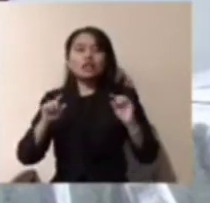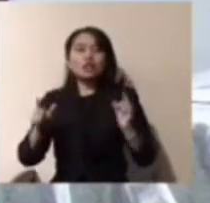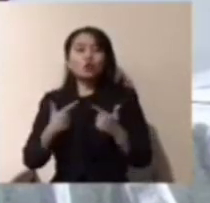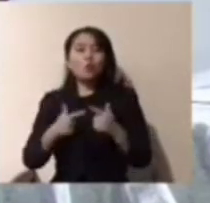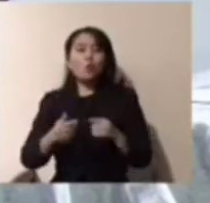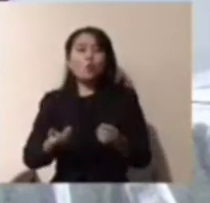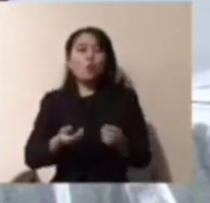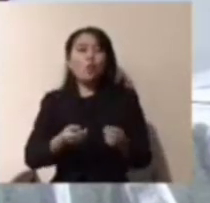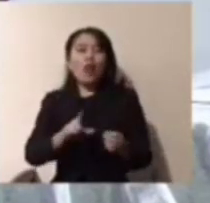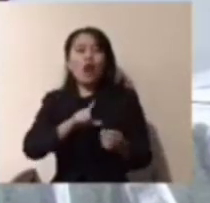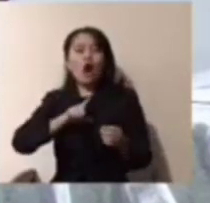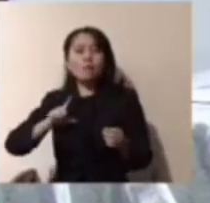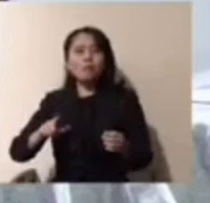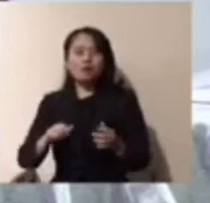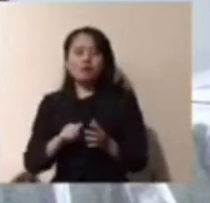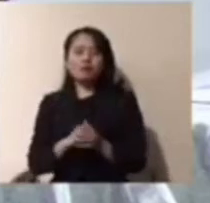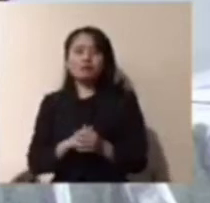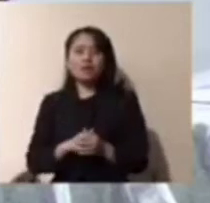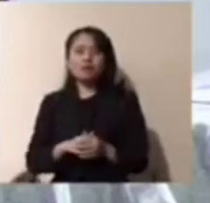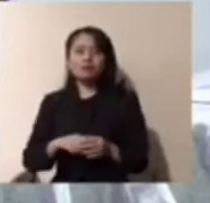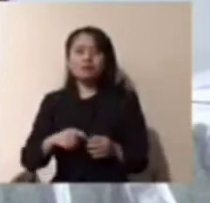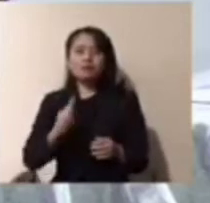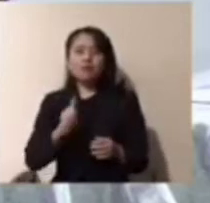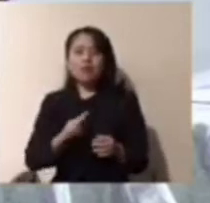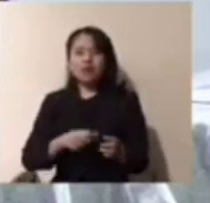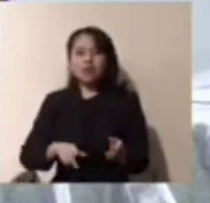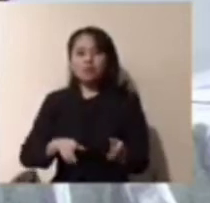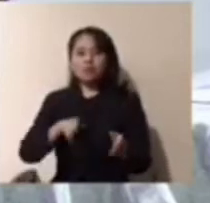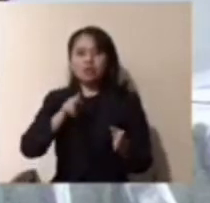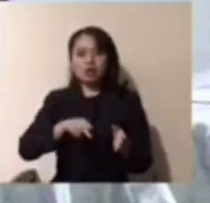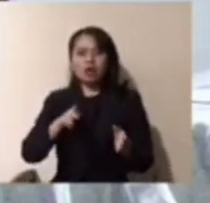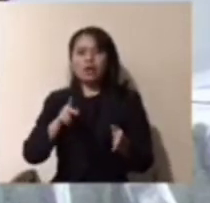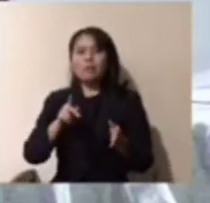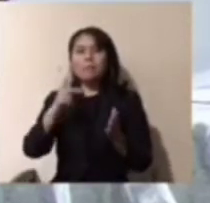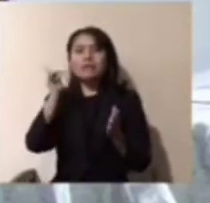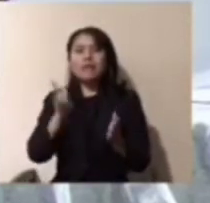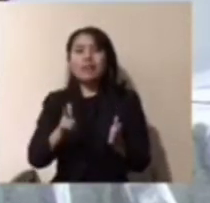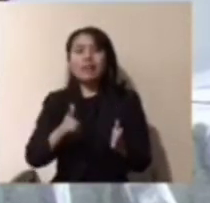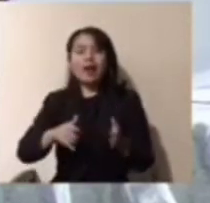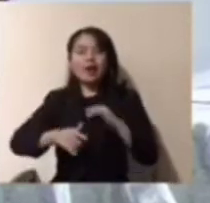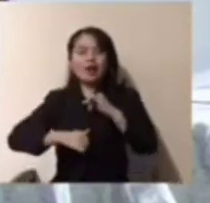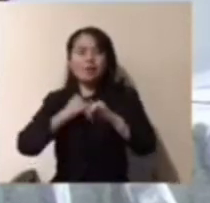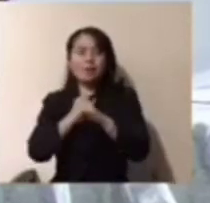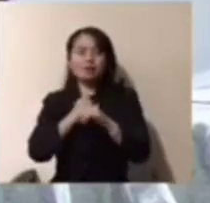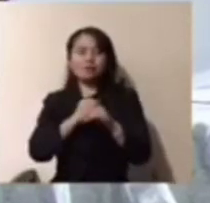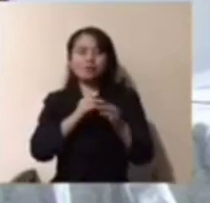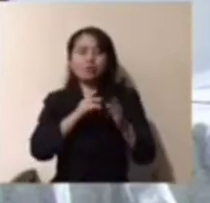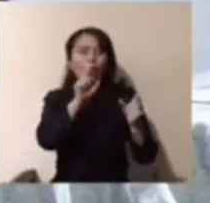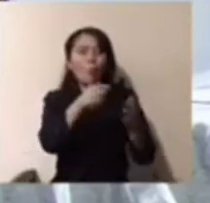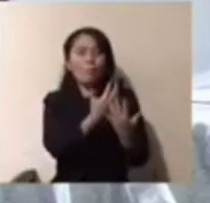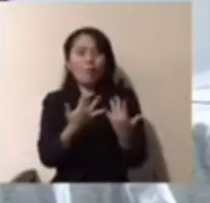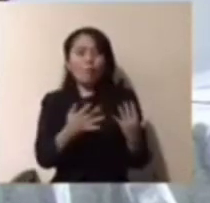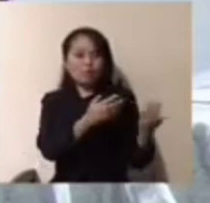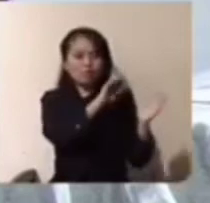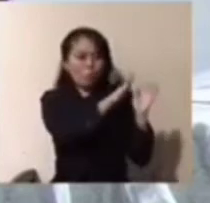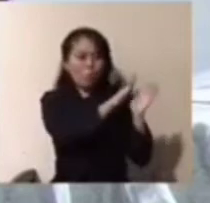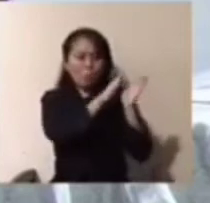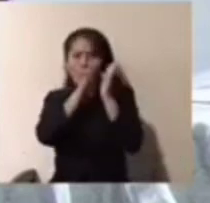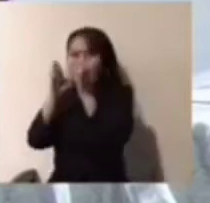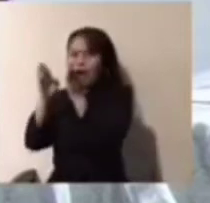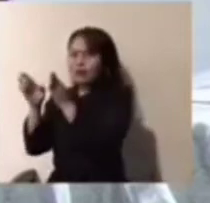Ketika kita menyatakan iman, umat berbalik menghadap ke timur, tempat terbitnya